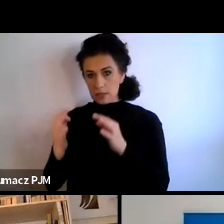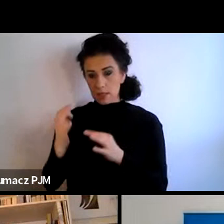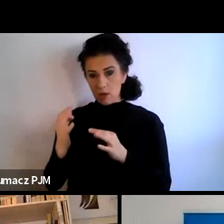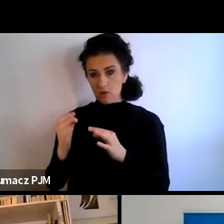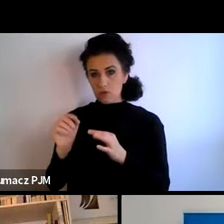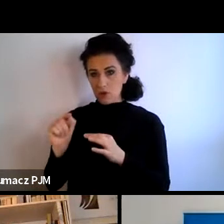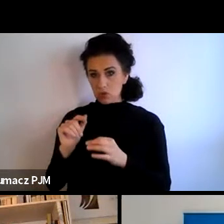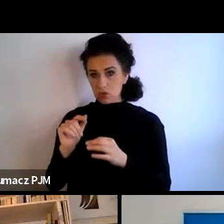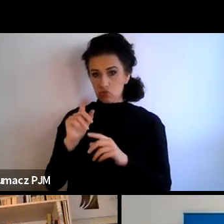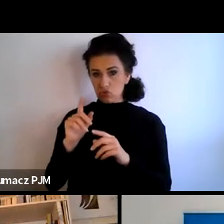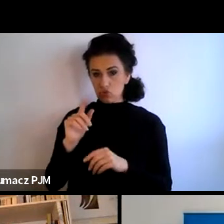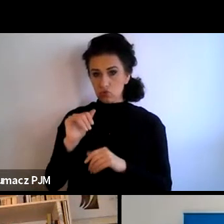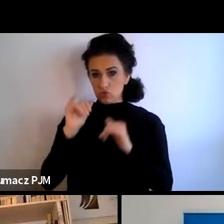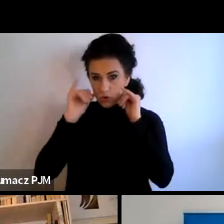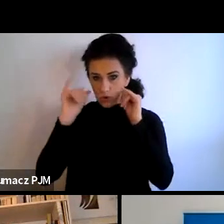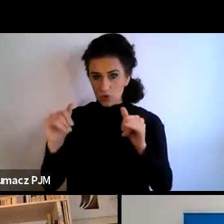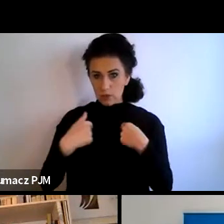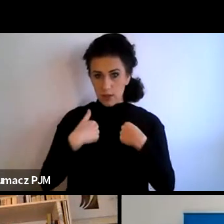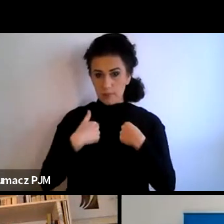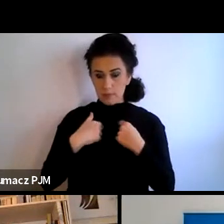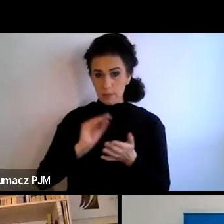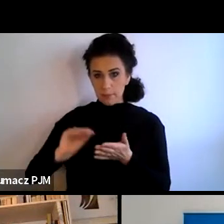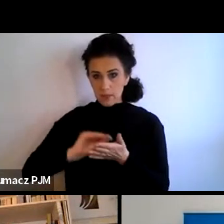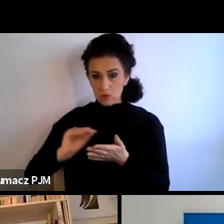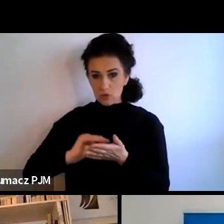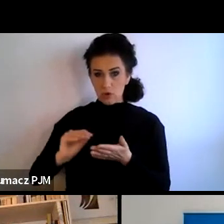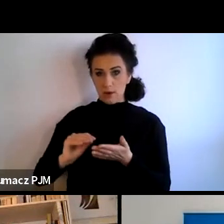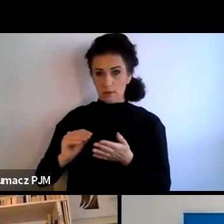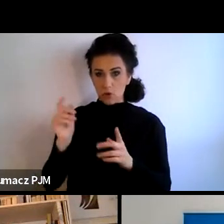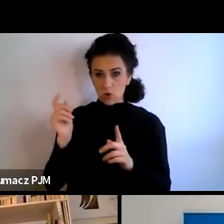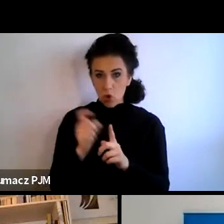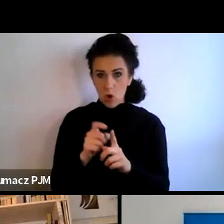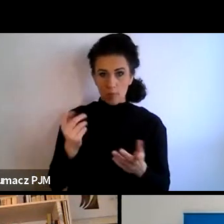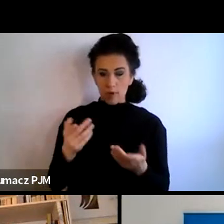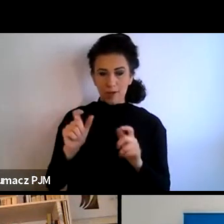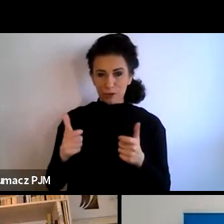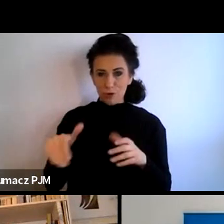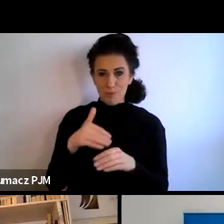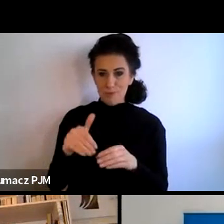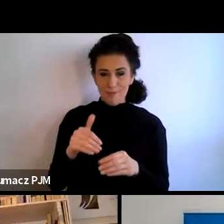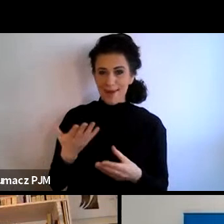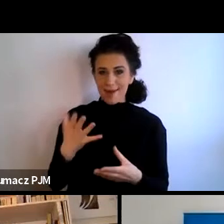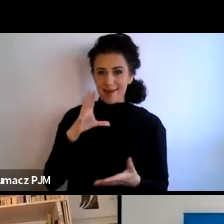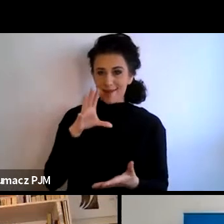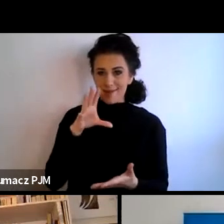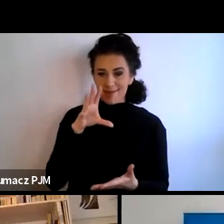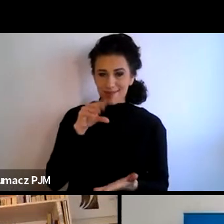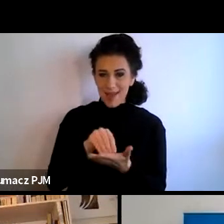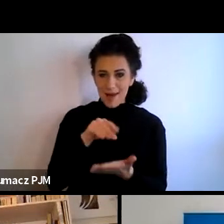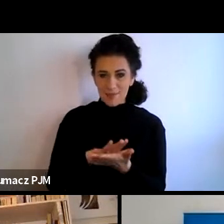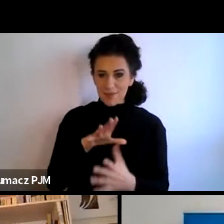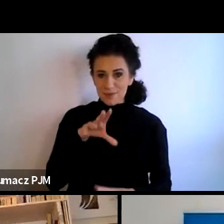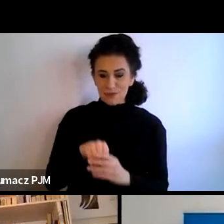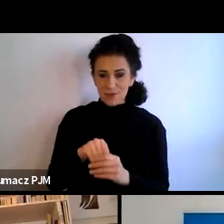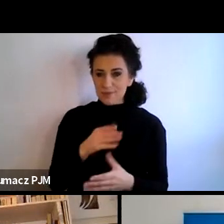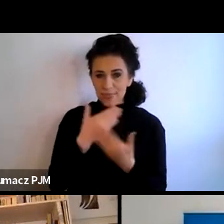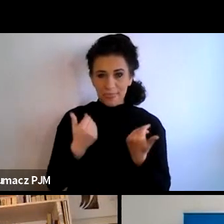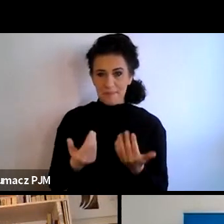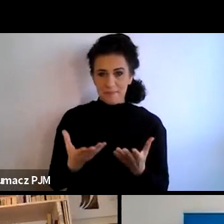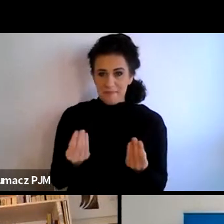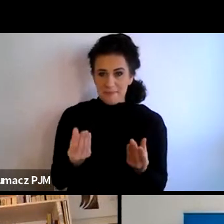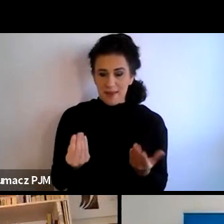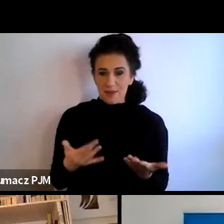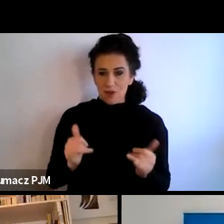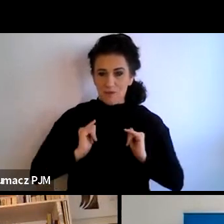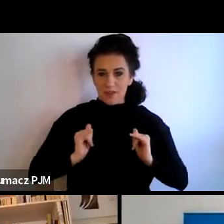mailu krzyczy, czy tylko pisze w taki sposób, to wcale nie jest takie łatwe. To też obserwuję.